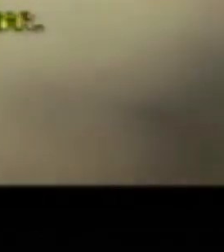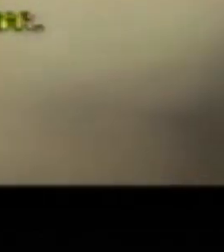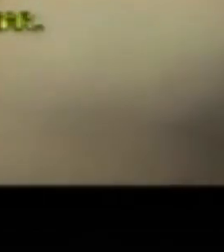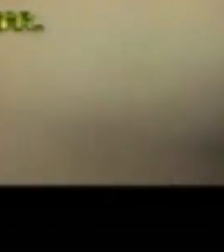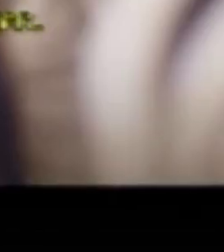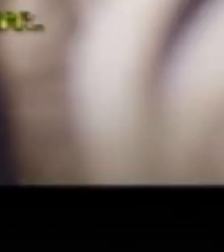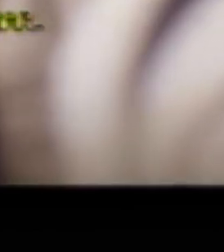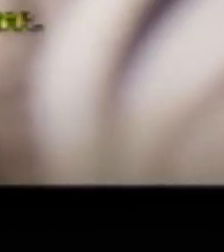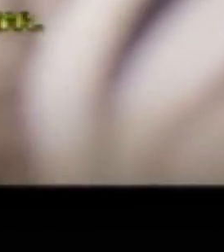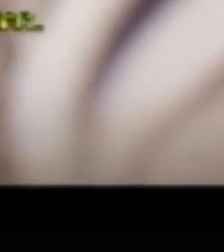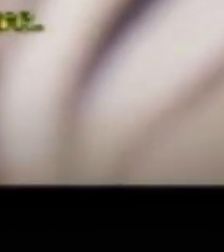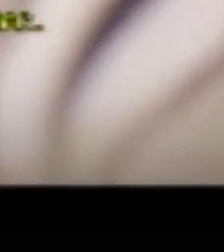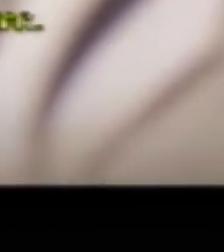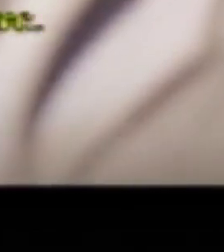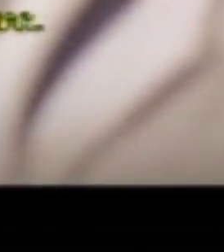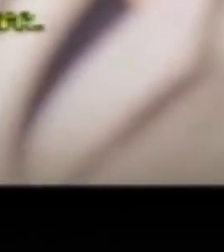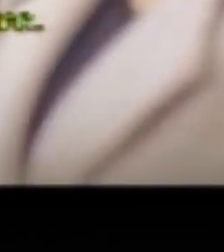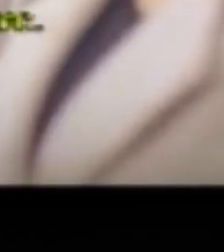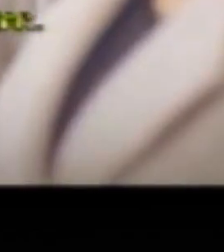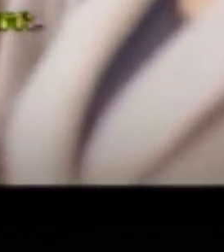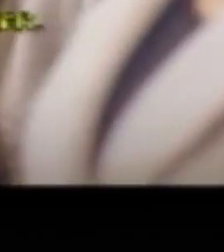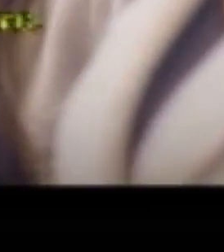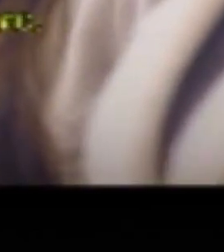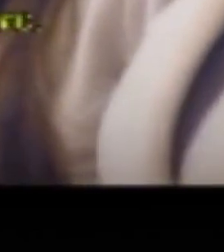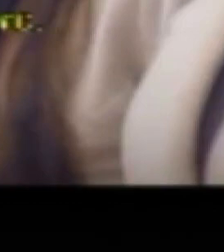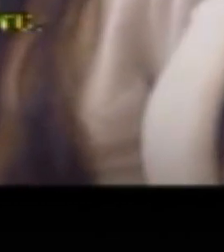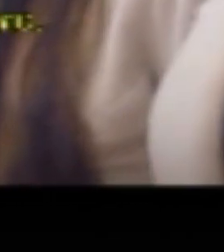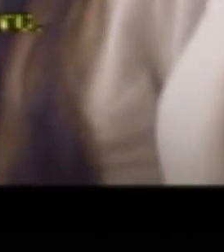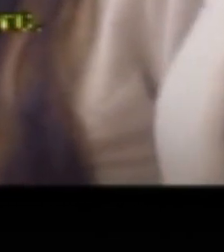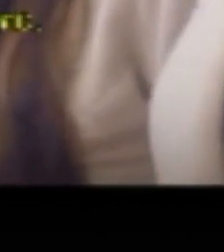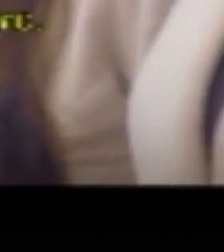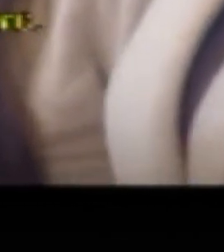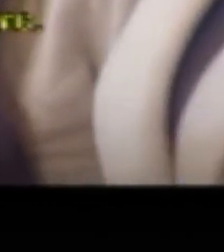قنوس صب شين